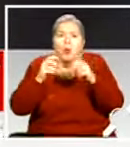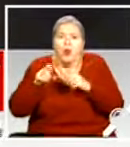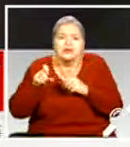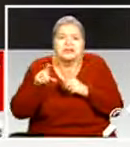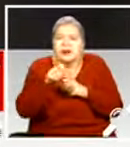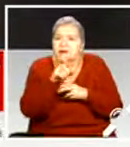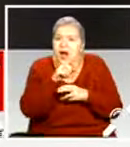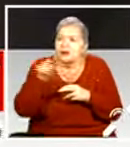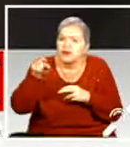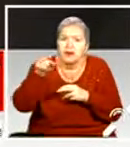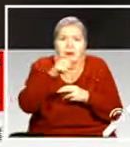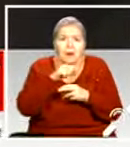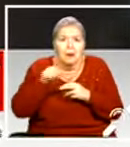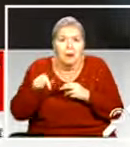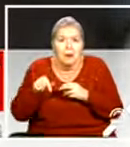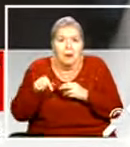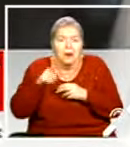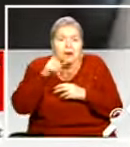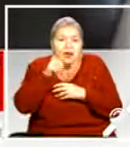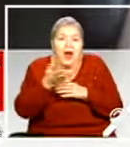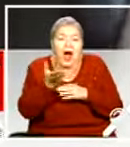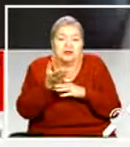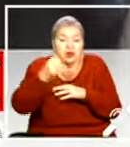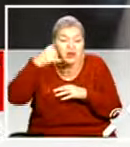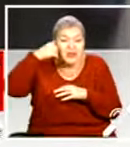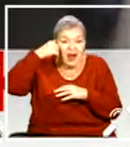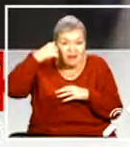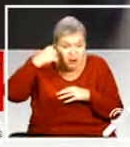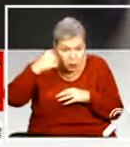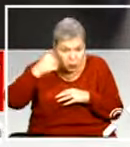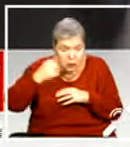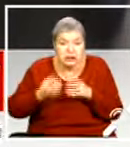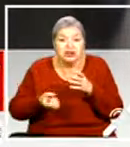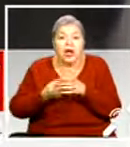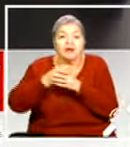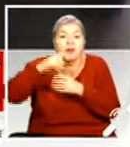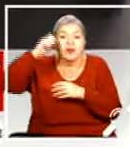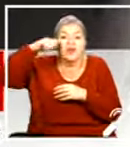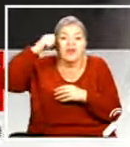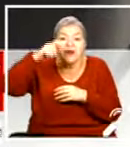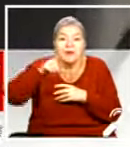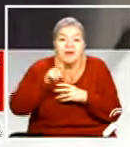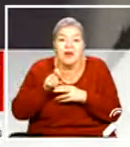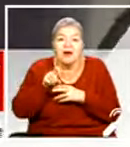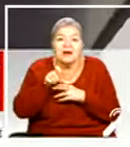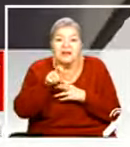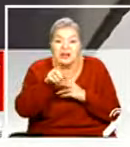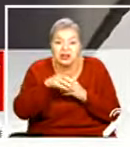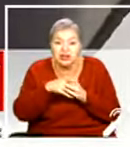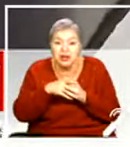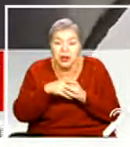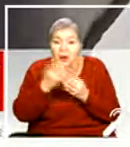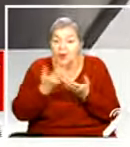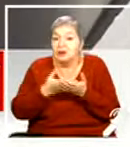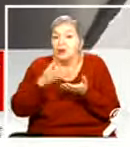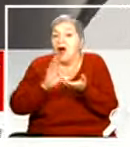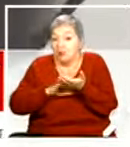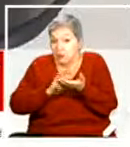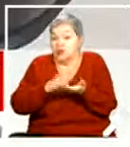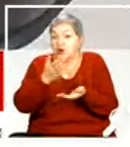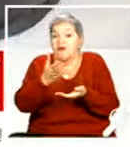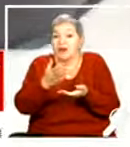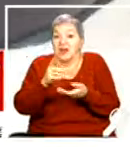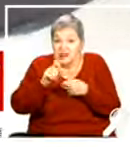astfel de insecte. Scârbit, omul a scos totuși telefonul din buzunar și a început să filmeze, pentru că avea nevoie și de dovezi că